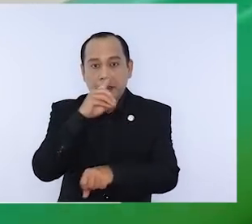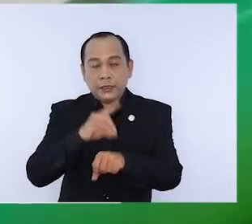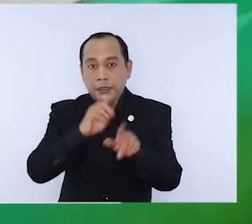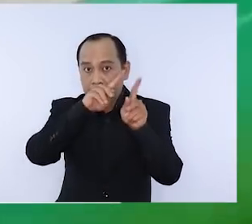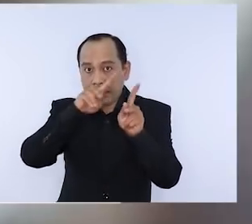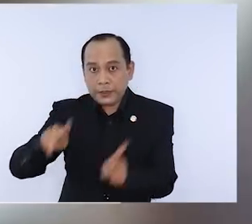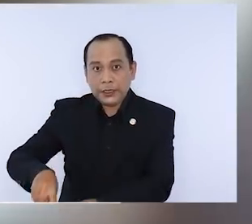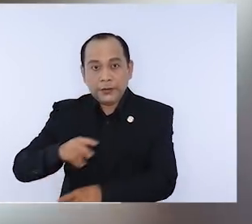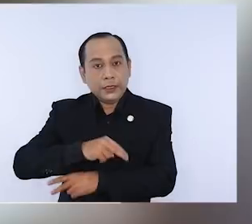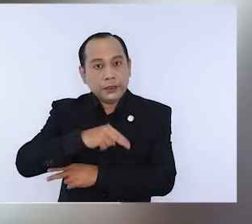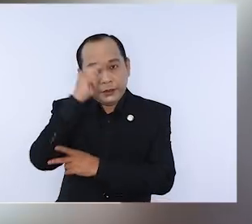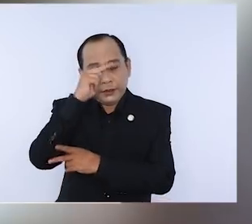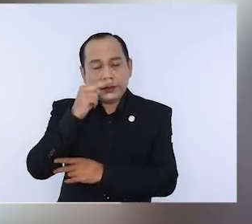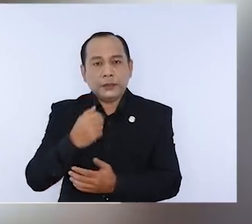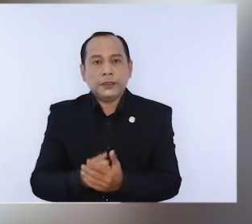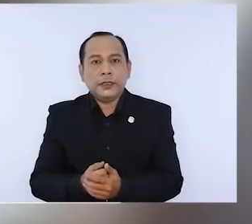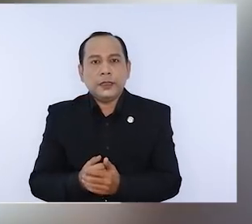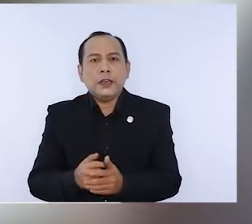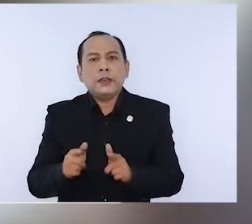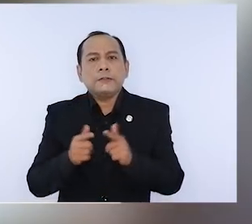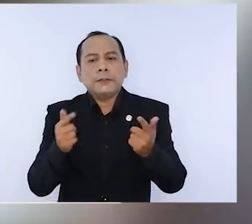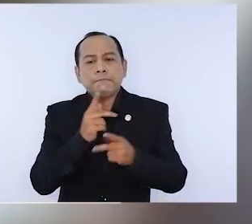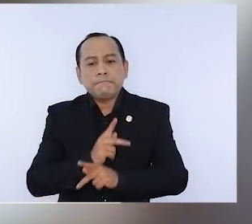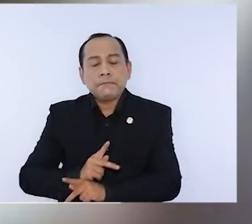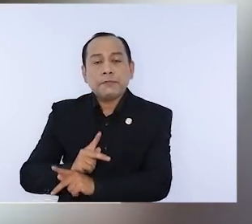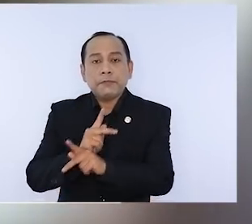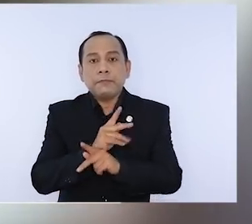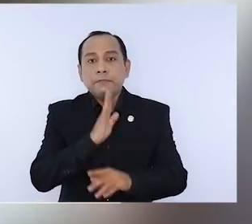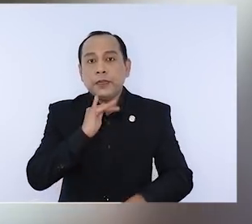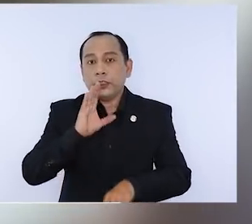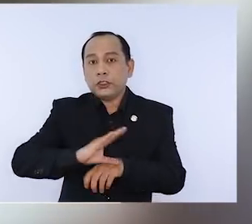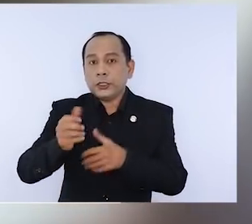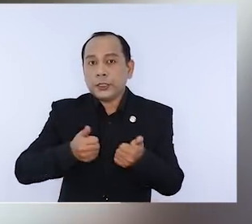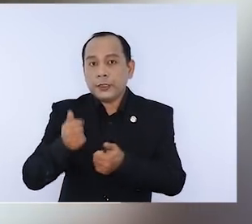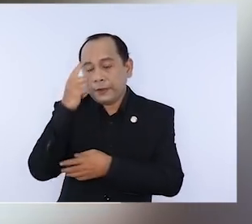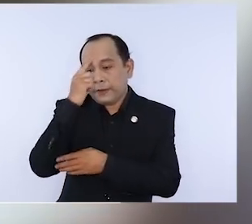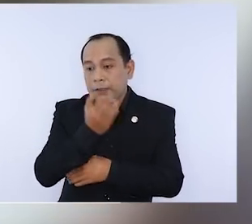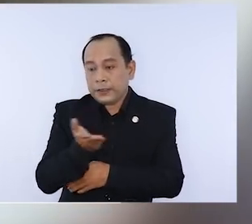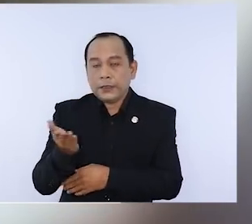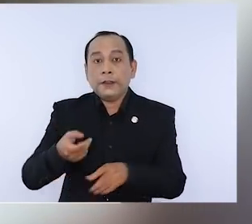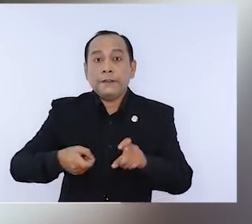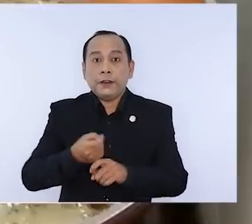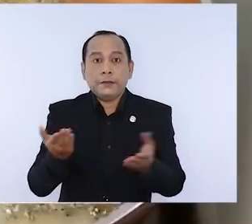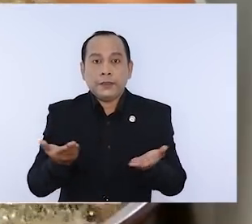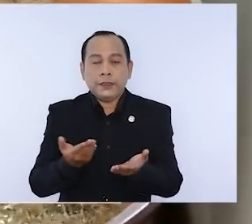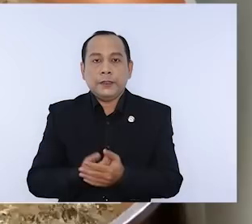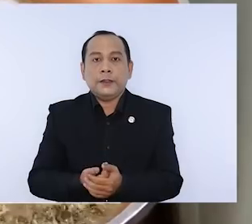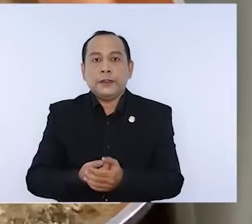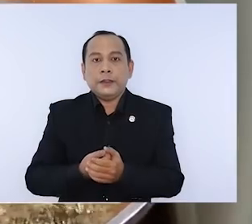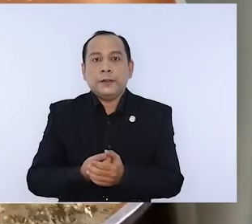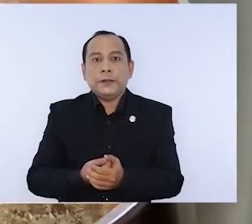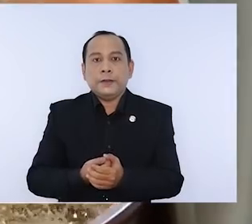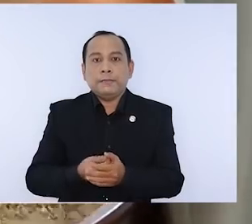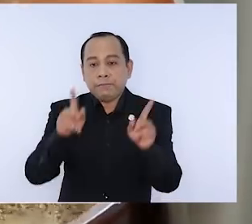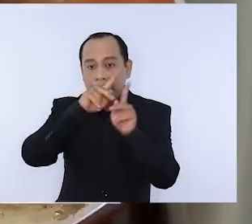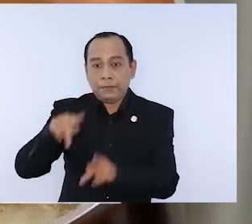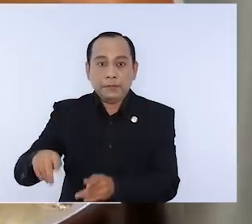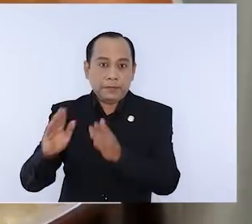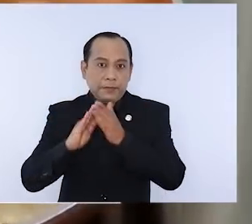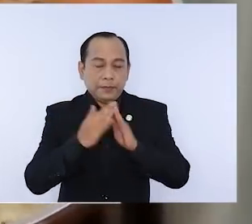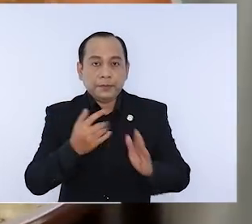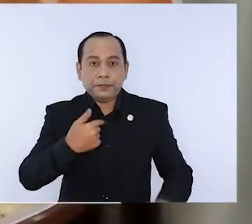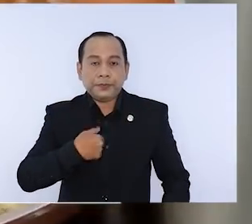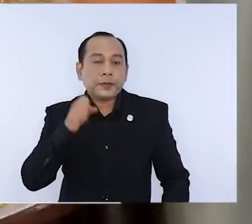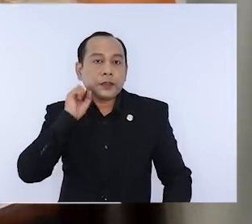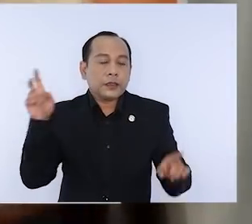ng Palawan North ang malaking pagmamalasakit ng pamamahala sa kanila. Mula po sa Puerto Princesa City, ako po